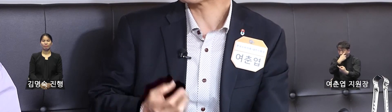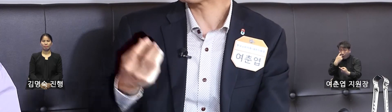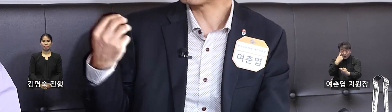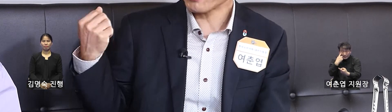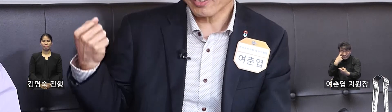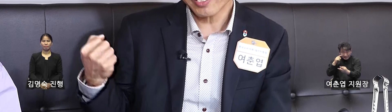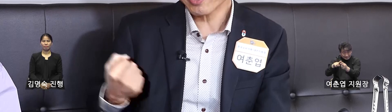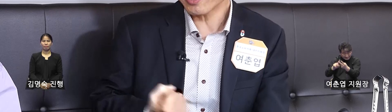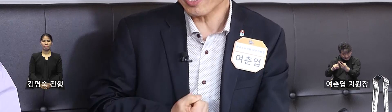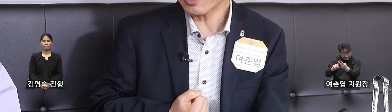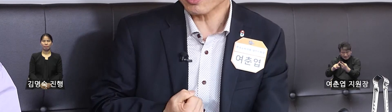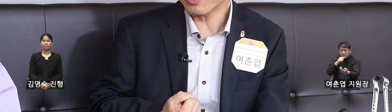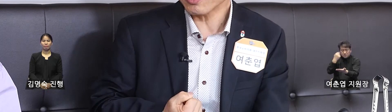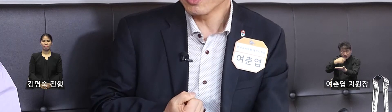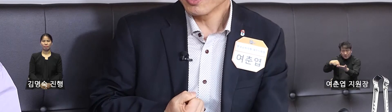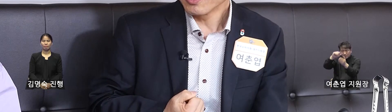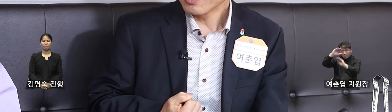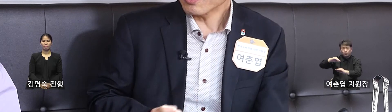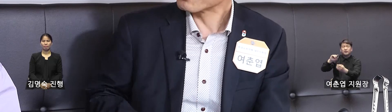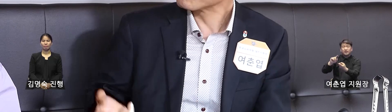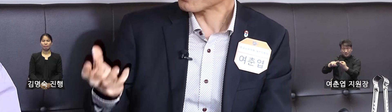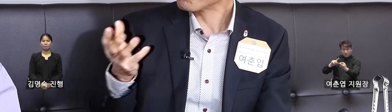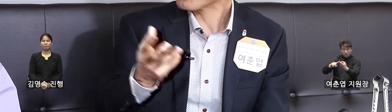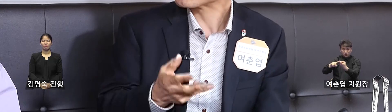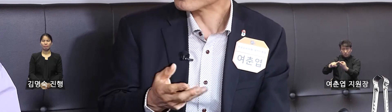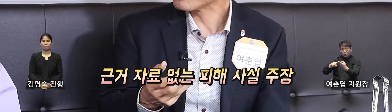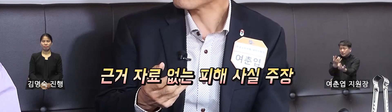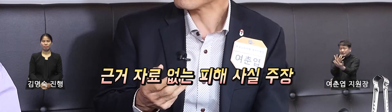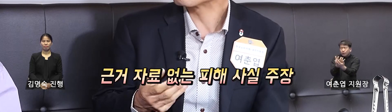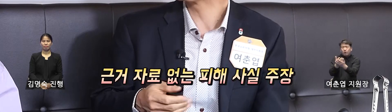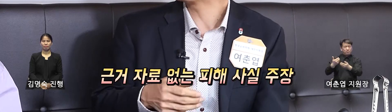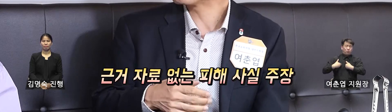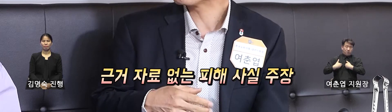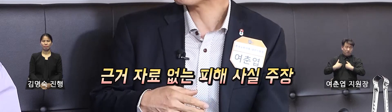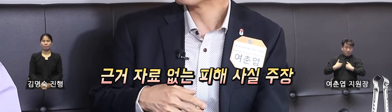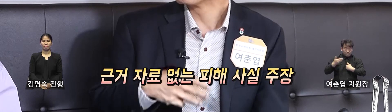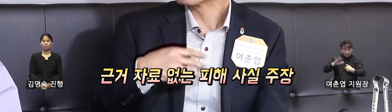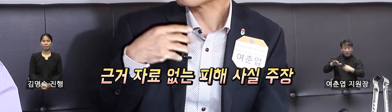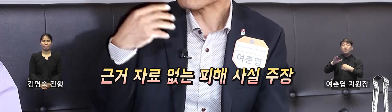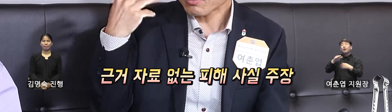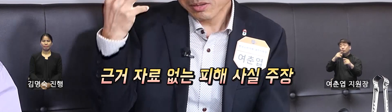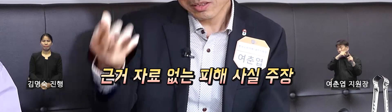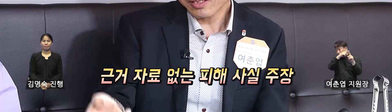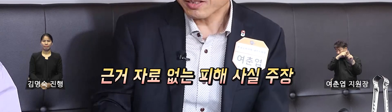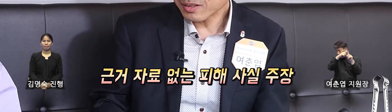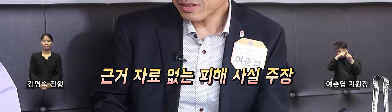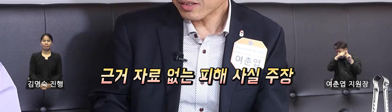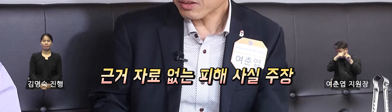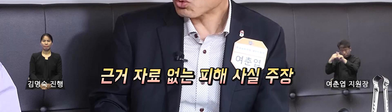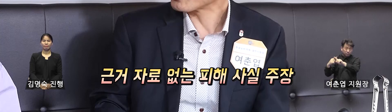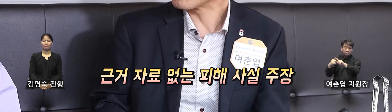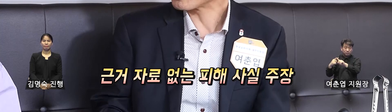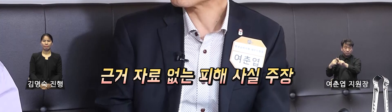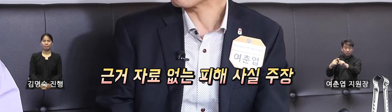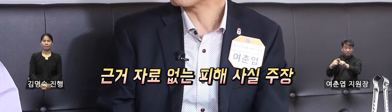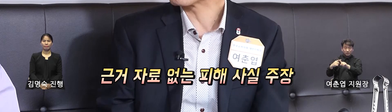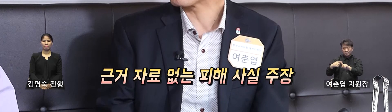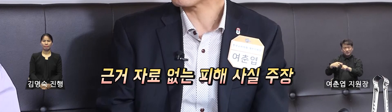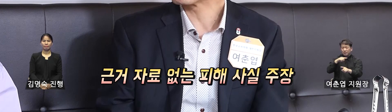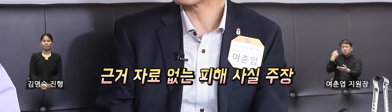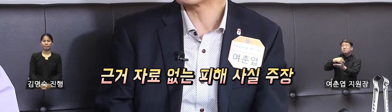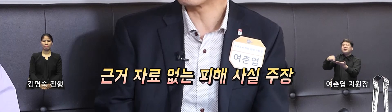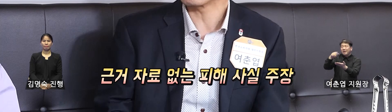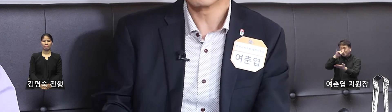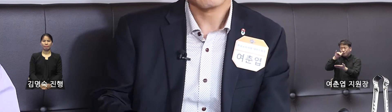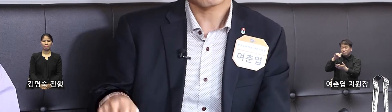한다라든지 자기의 피해 내역에 대해서 근거 자료가 있어야 되는데 그거 없이 그냥 주장을 하시다